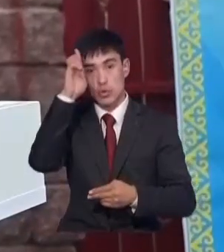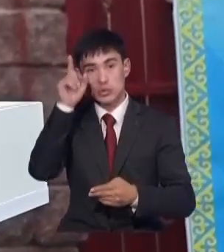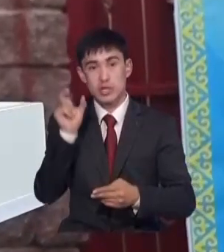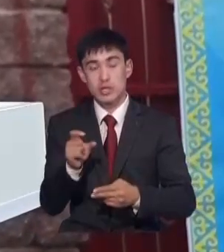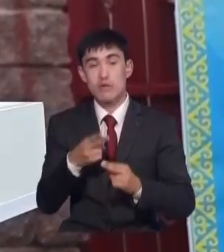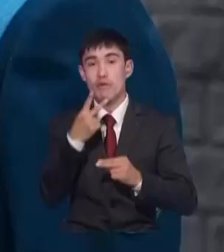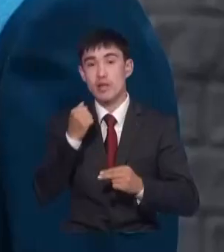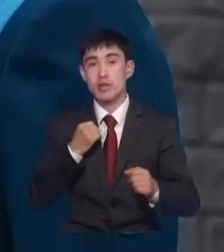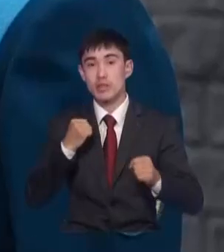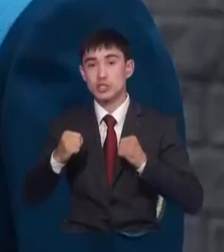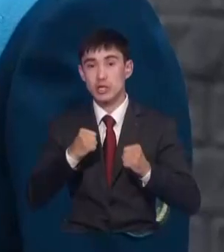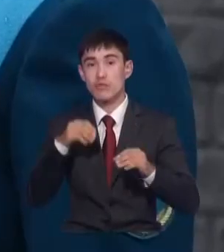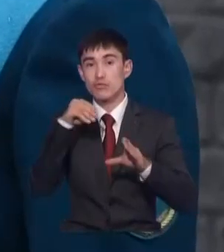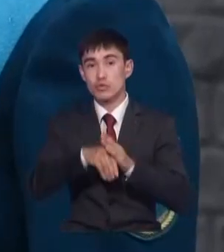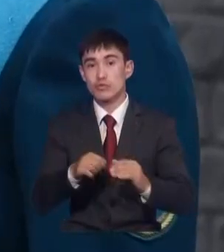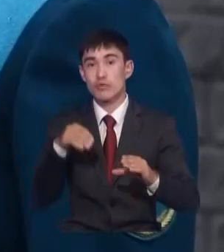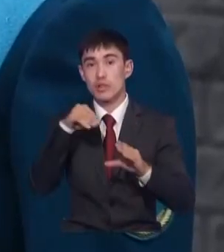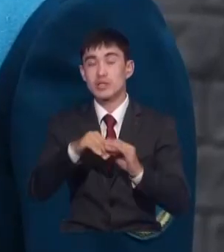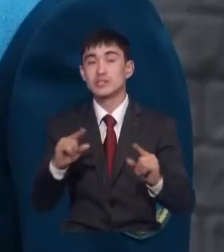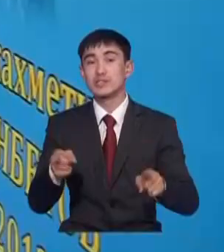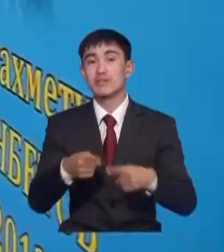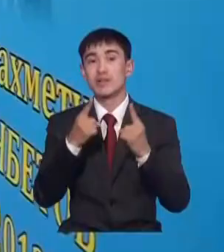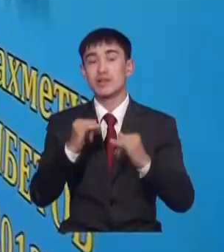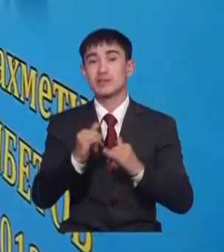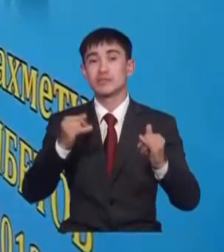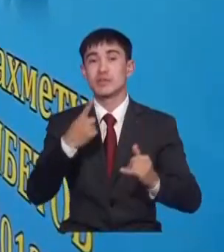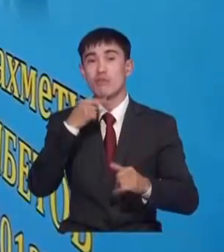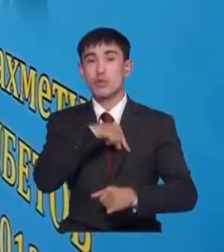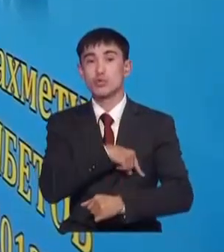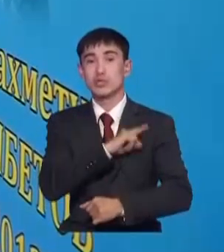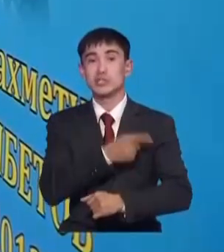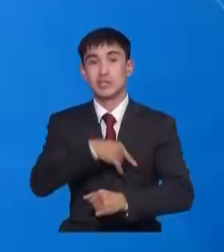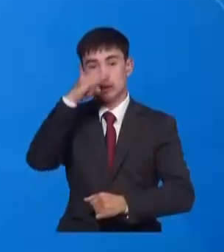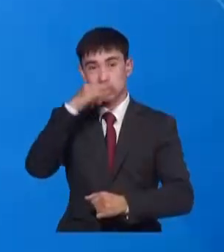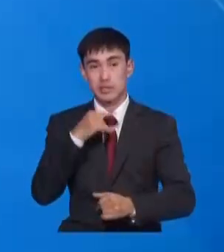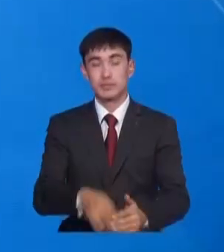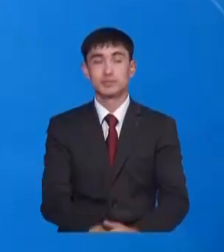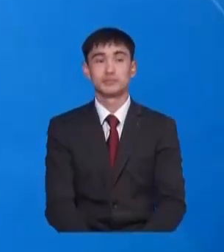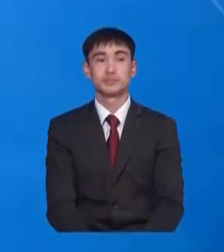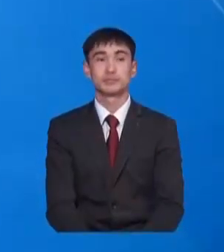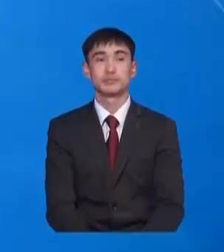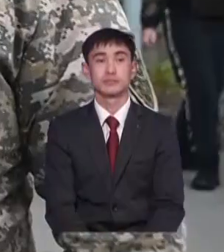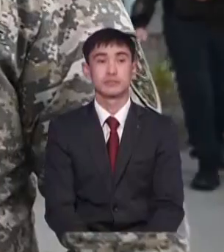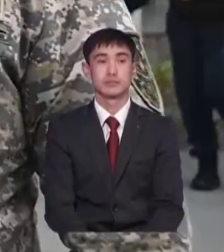государственный деятель и военачальник, внесший неоценимый вклад в становление и развитие вооруженных сил Казахстана.